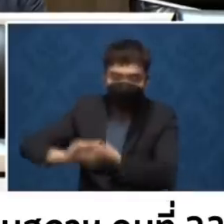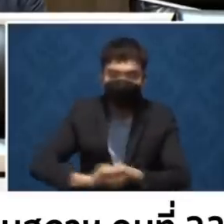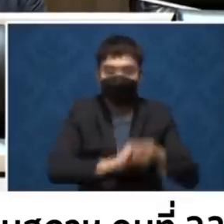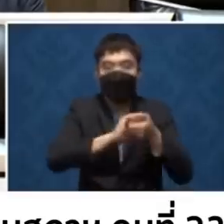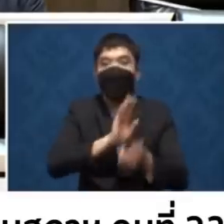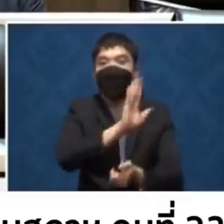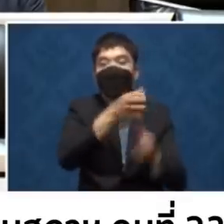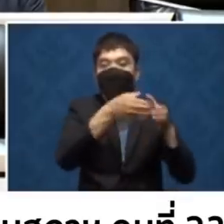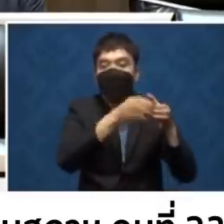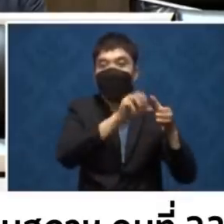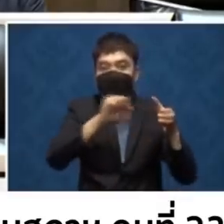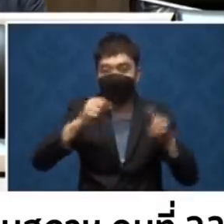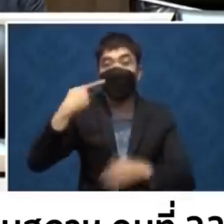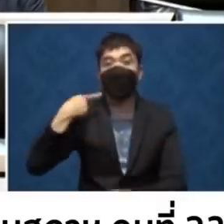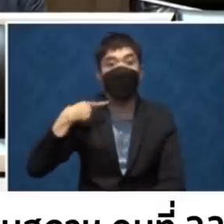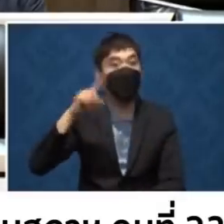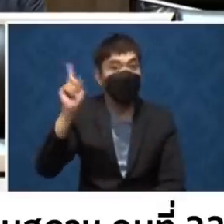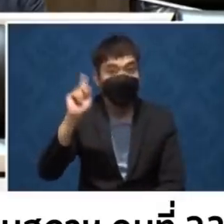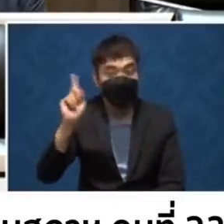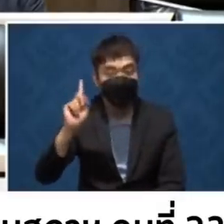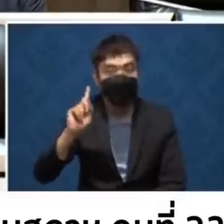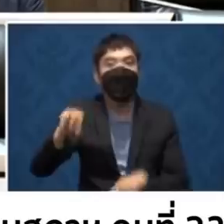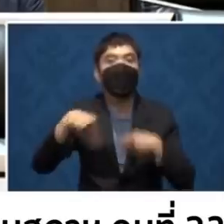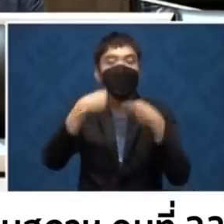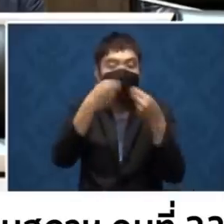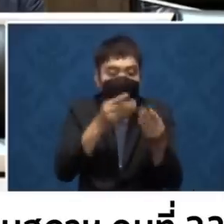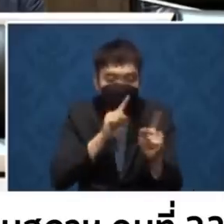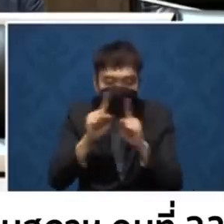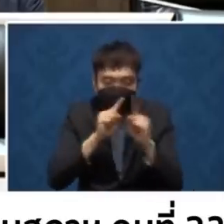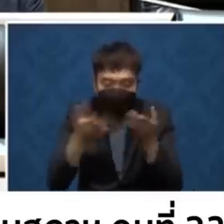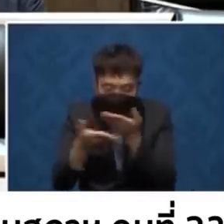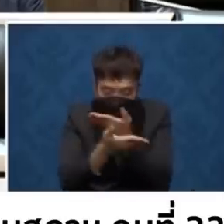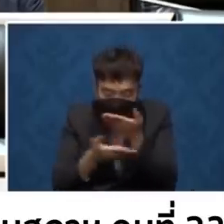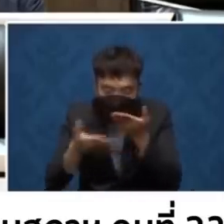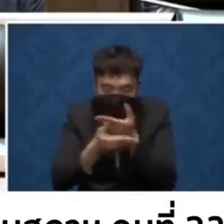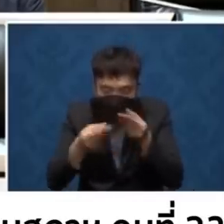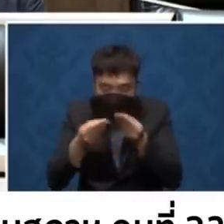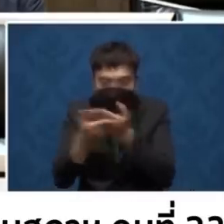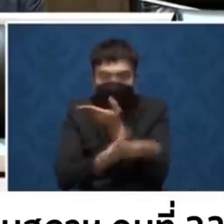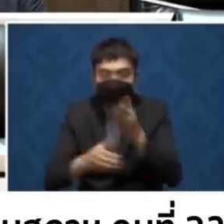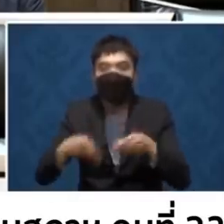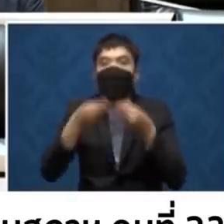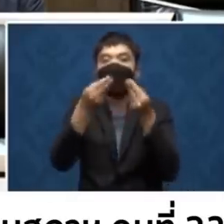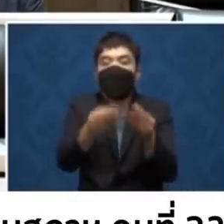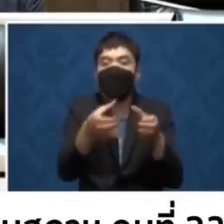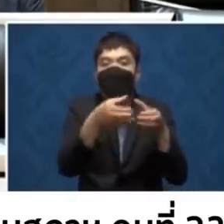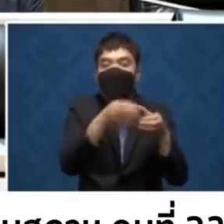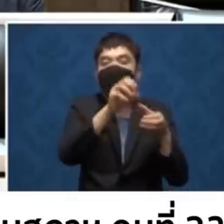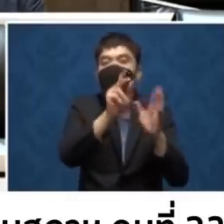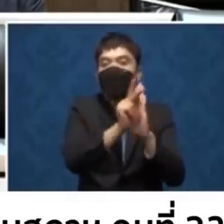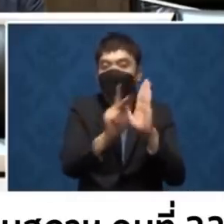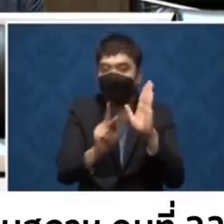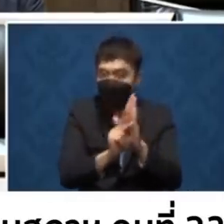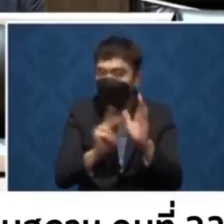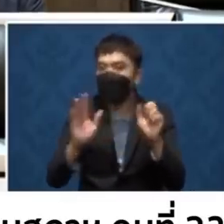าเพื่อประโยชน์ในการเลือก นี่ค่ะอาจารย์วันนอก็แสดงวิสัยทัศน์นะคะ ใช่ค่ะซึ่งตามบังคับข้อประชุมส